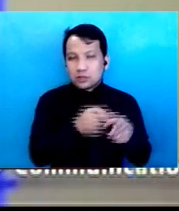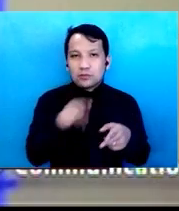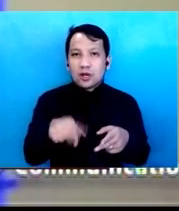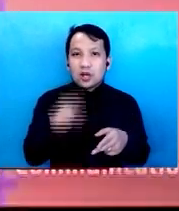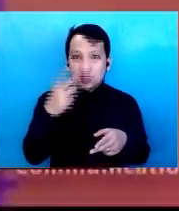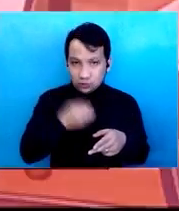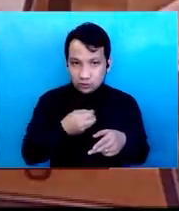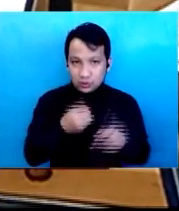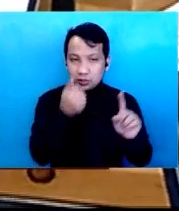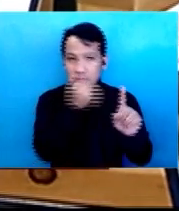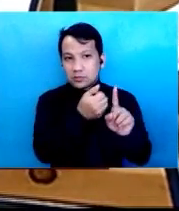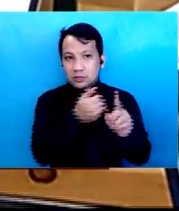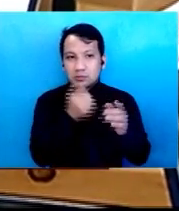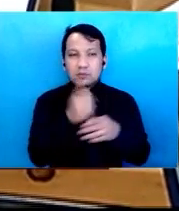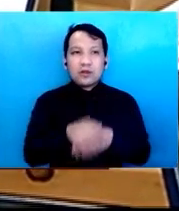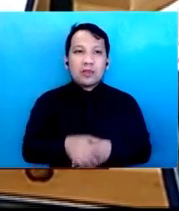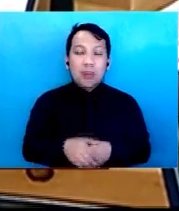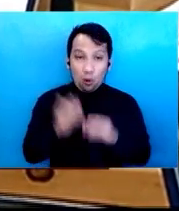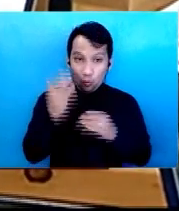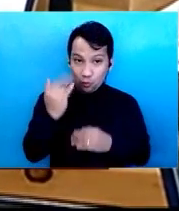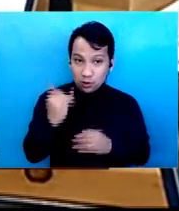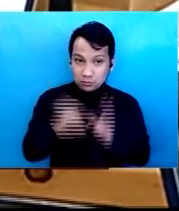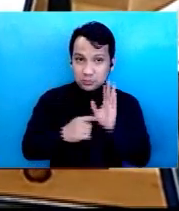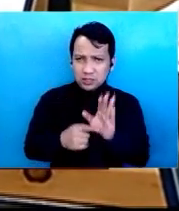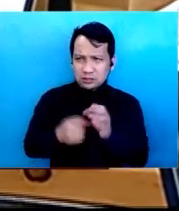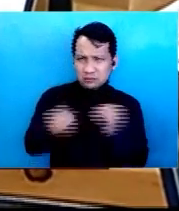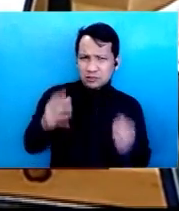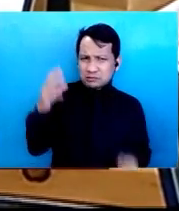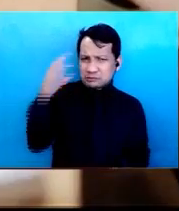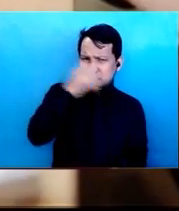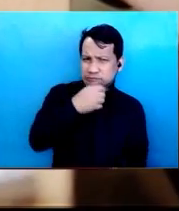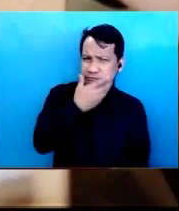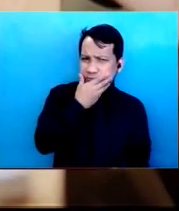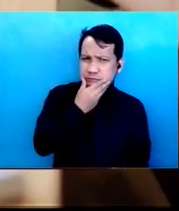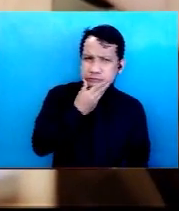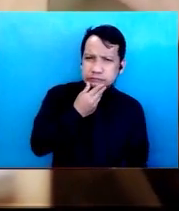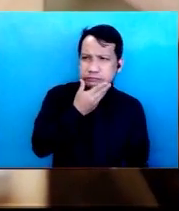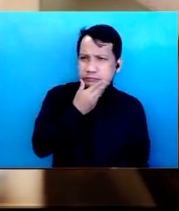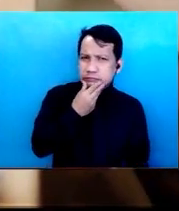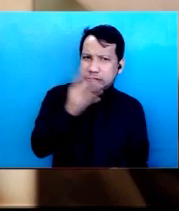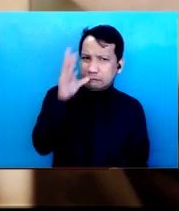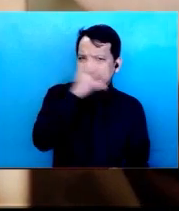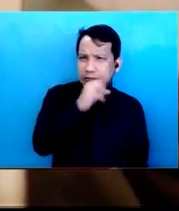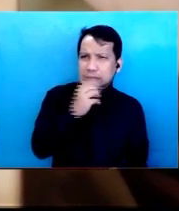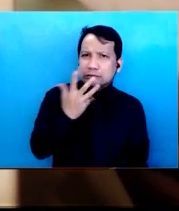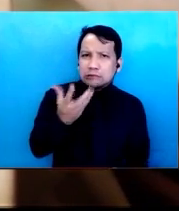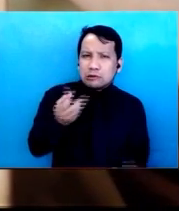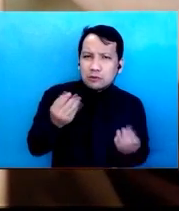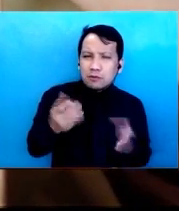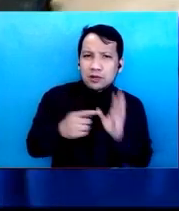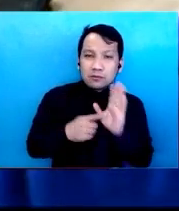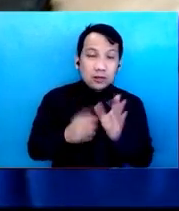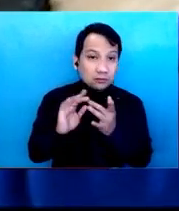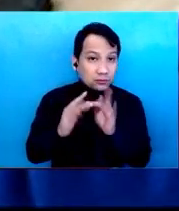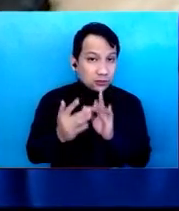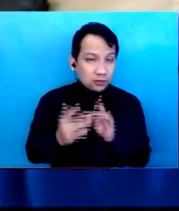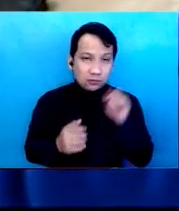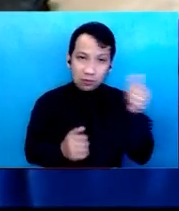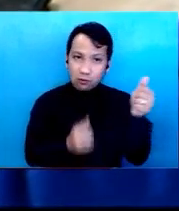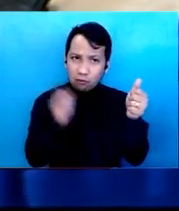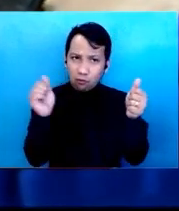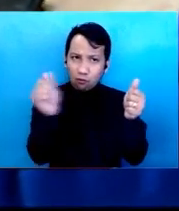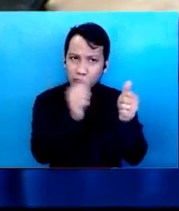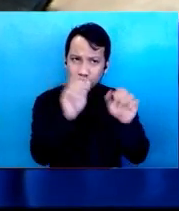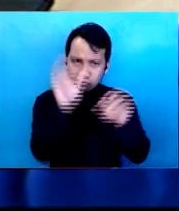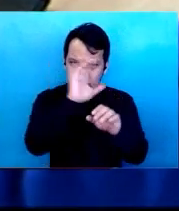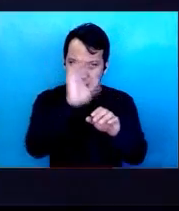ang tinutukoy niya. Dahil dyan, marami ang naintriga sa kanyang blind item. Kaya ang netizens kanya-kanyang search sa